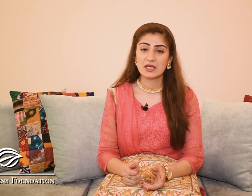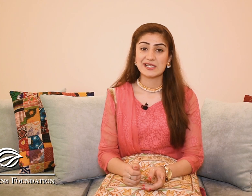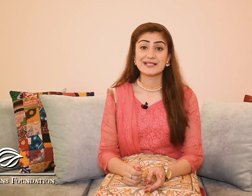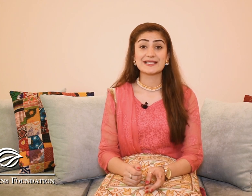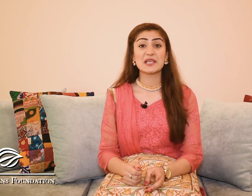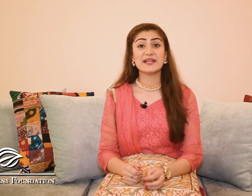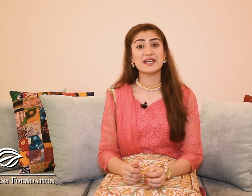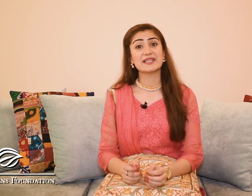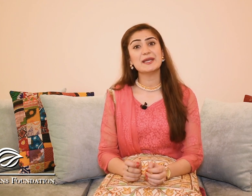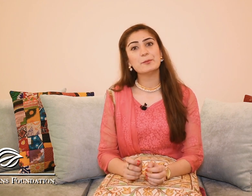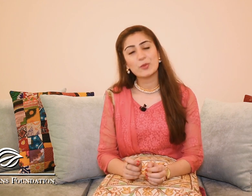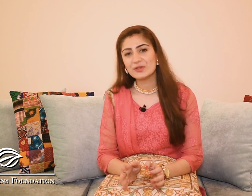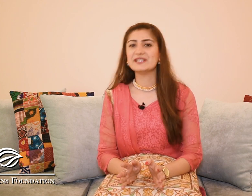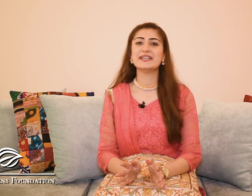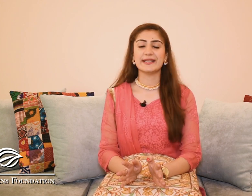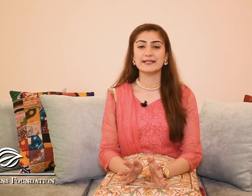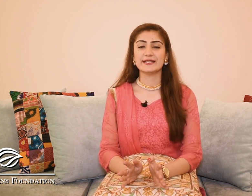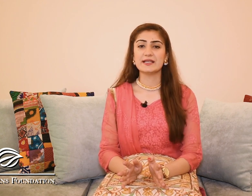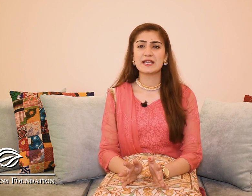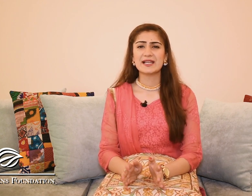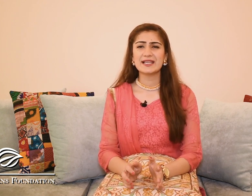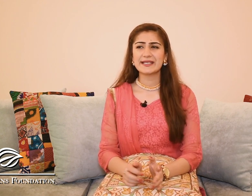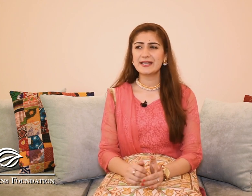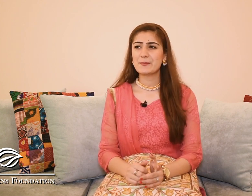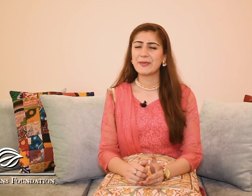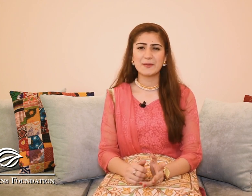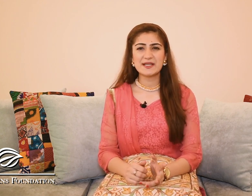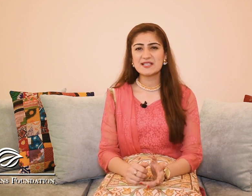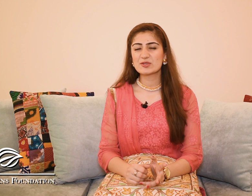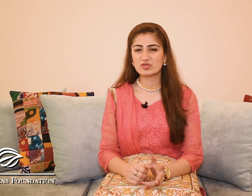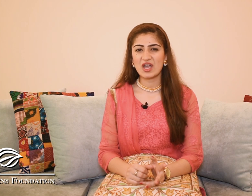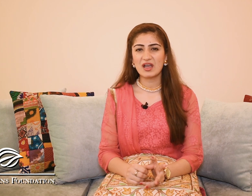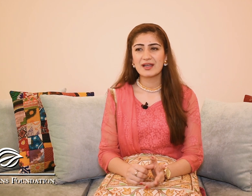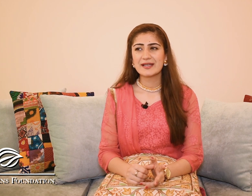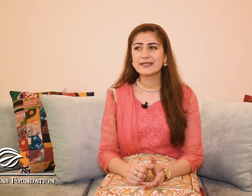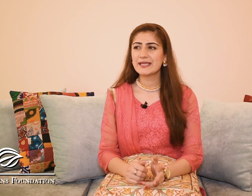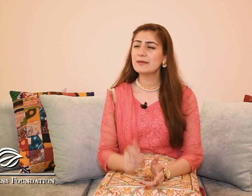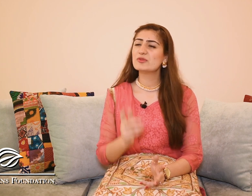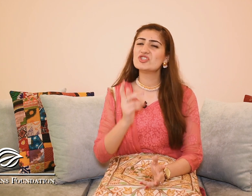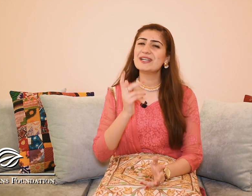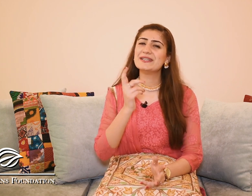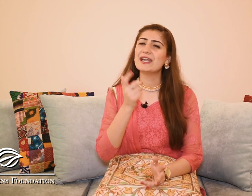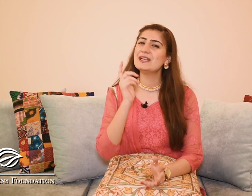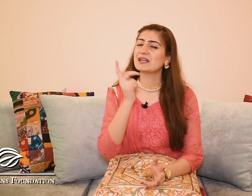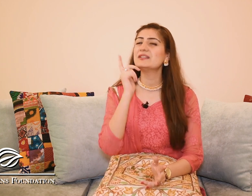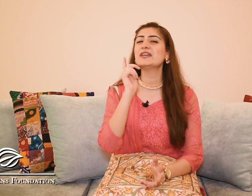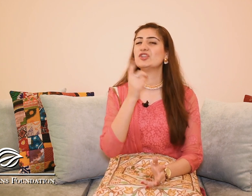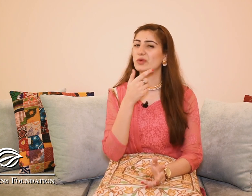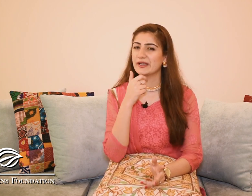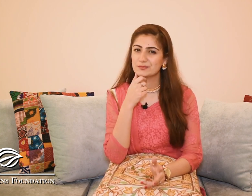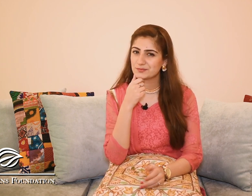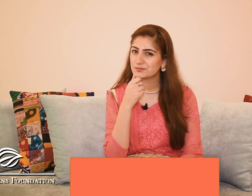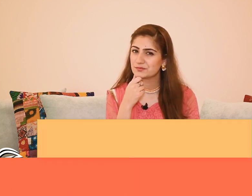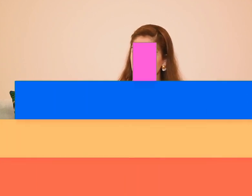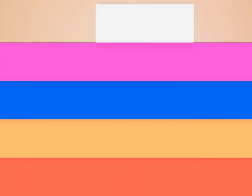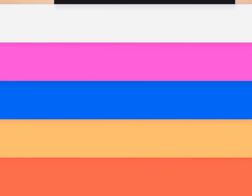आती, इसलिए मैं डर के बोलती ही नहीं थी. लेकिन फिर मैंने सोचा कि मुझे डर लगता क्यों